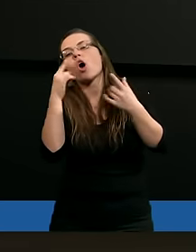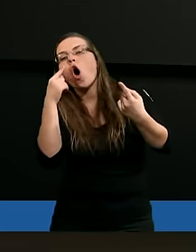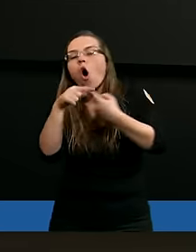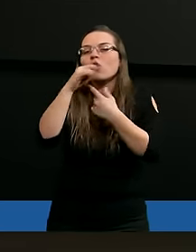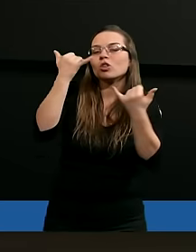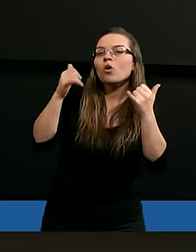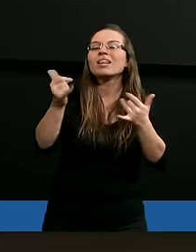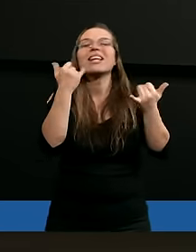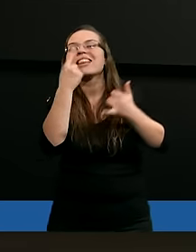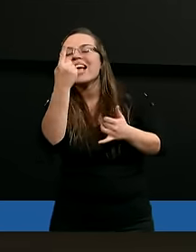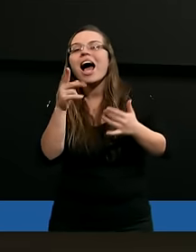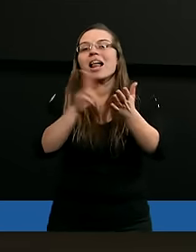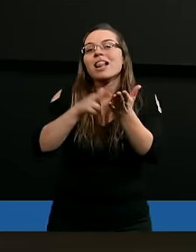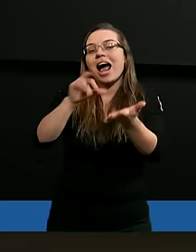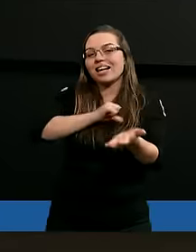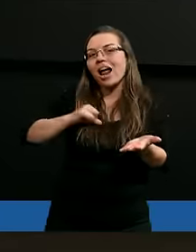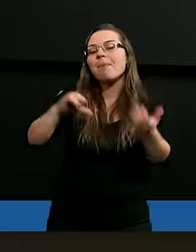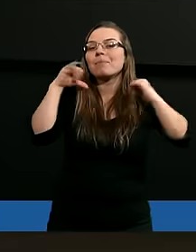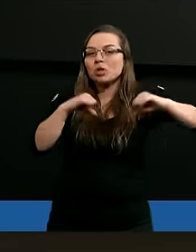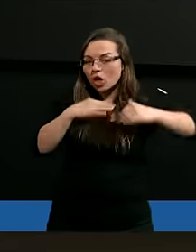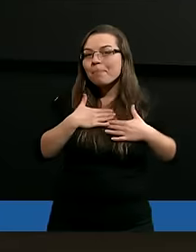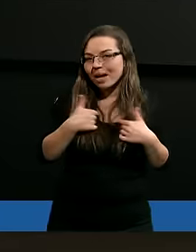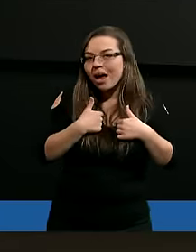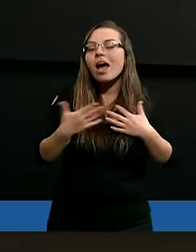okoliczności, a może nieraz na sobie samych doświadczacie